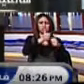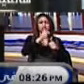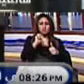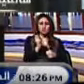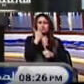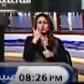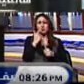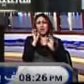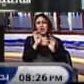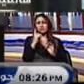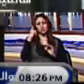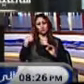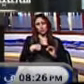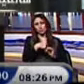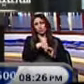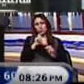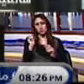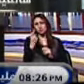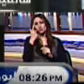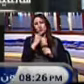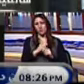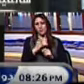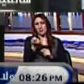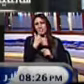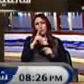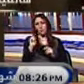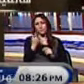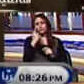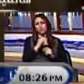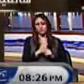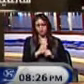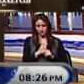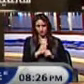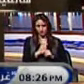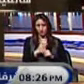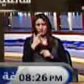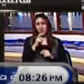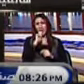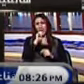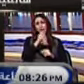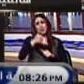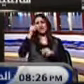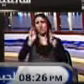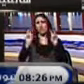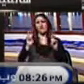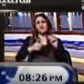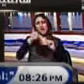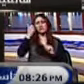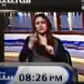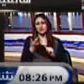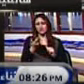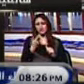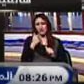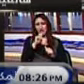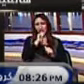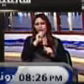الطبيب البشري يقدر يتجه الى كيفيه معالجه هذا الانسان. طب وعلى ايه دكتور حسن ما نبطل ناكل لحمه طالما الموضوع